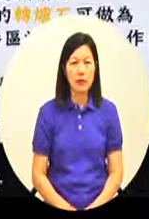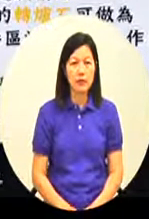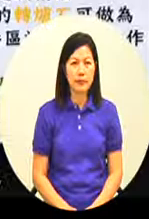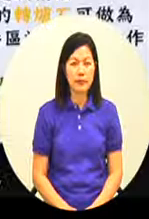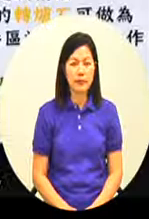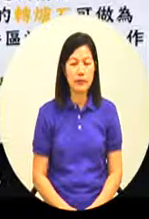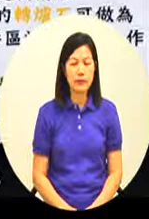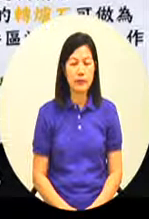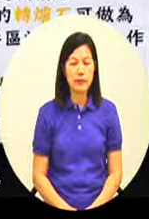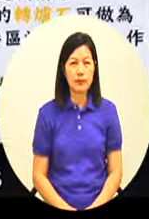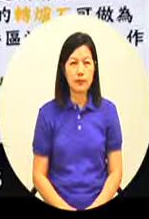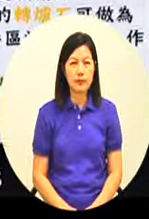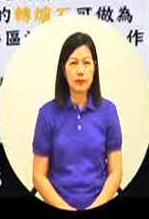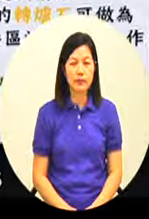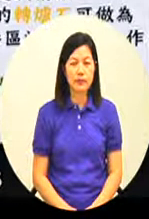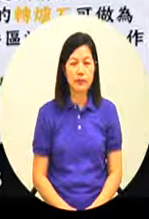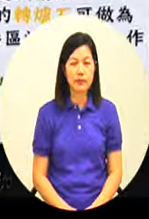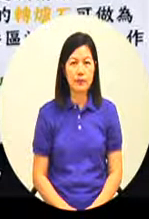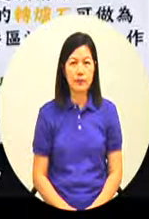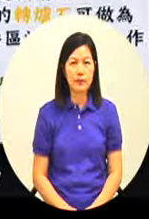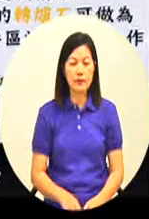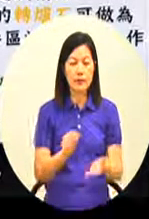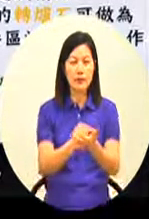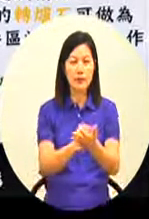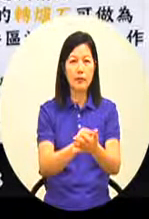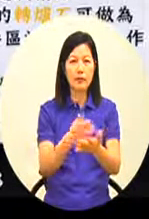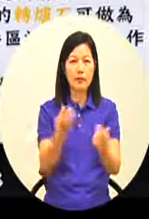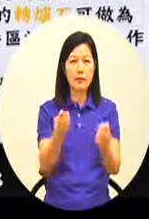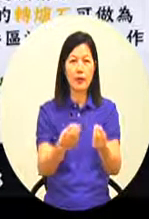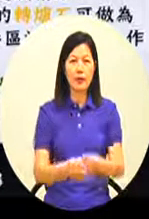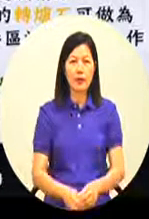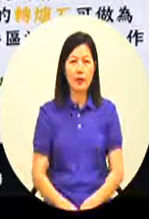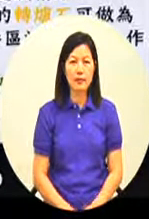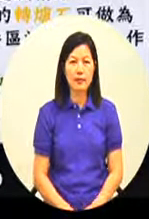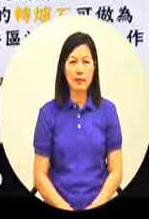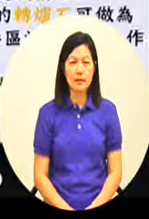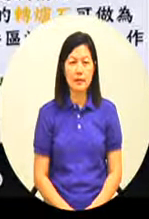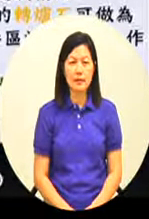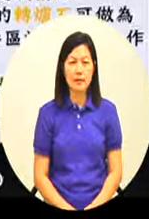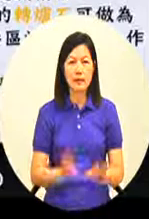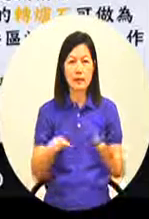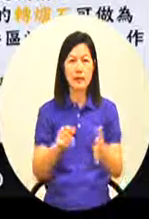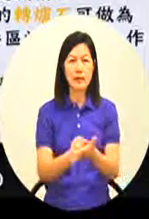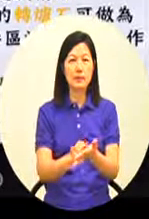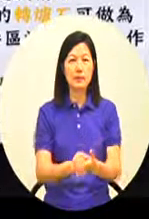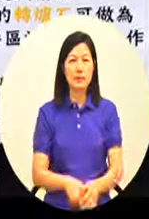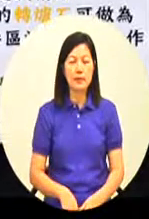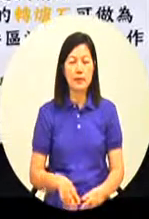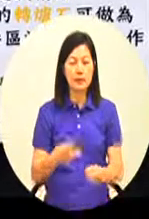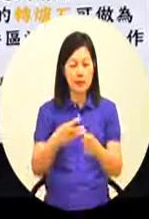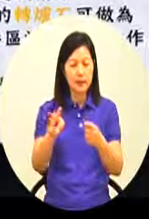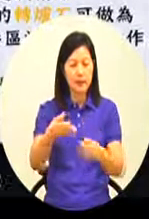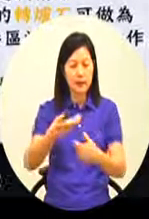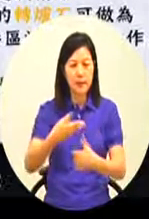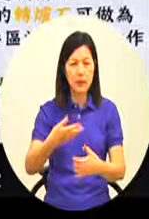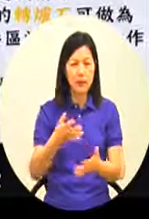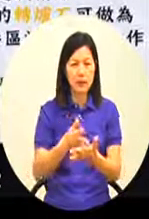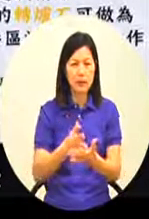我有改没有改找文件啊？ 你没有登记呢。 现在写好，那 你 多两分钟 好了。 好，谢谢主